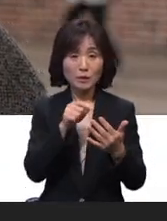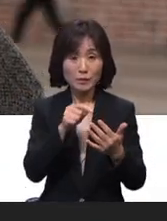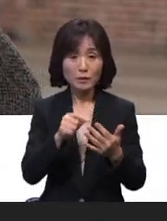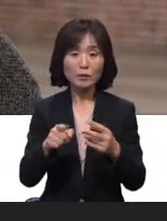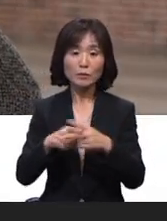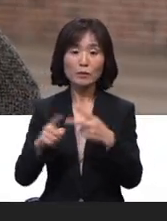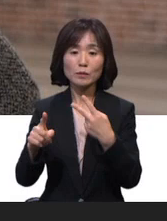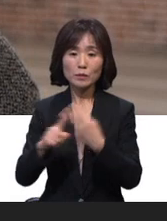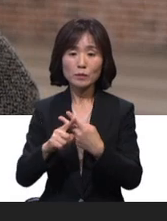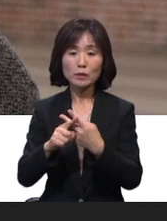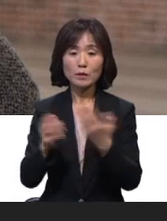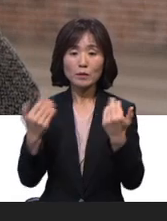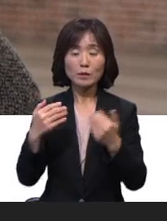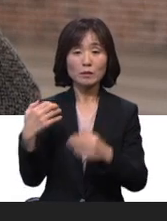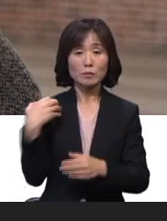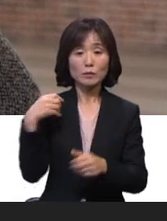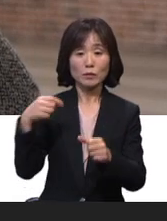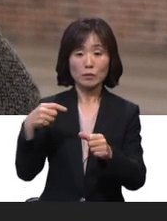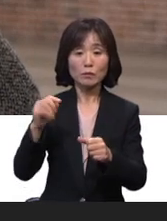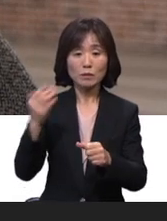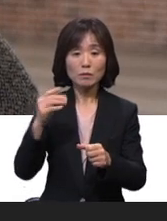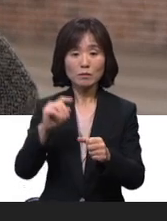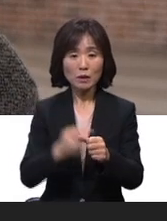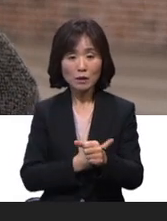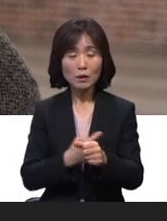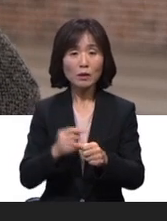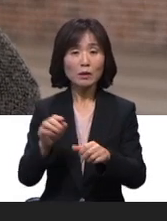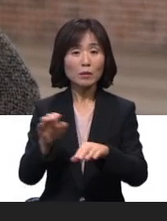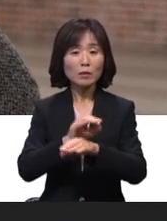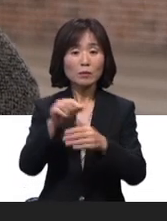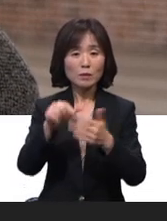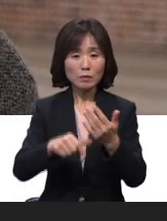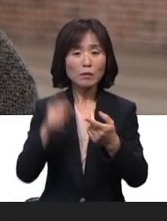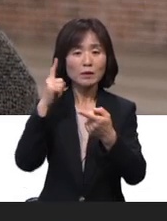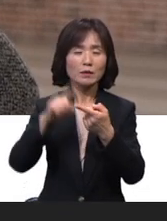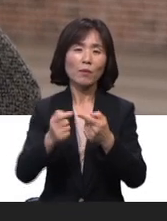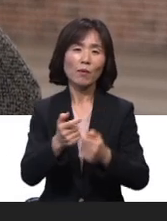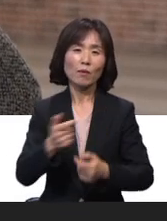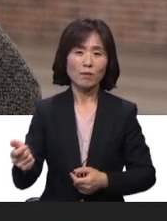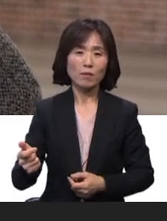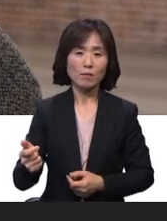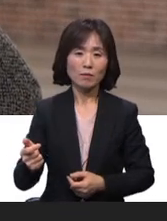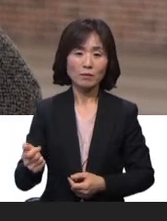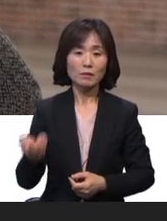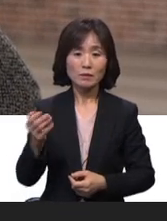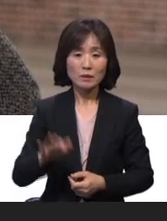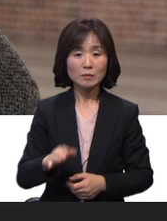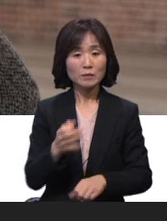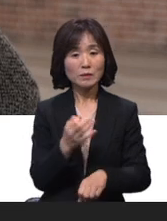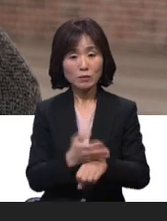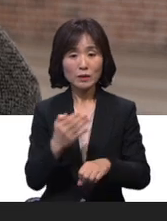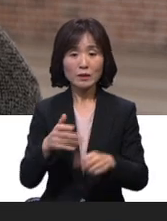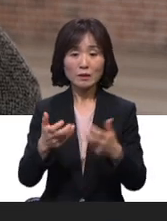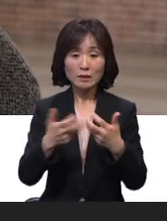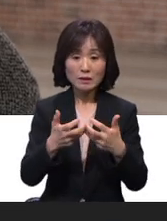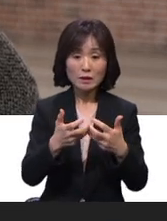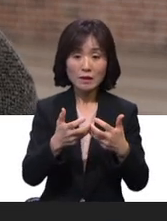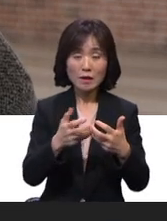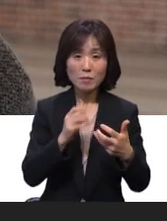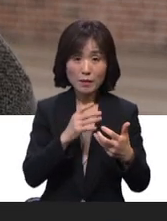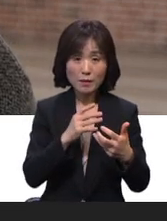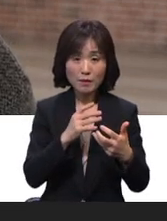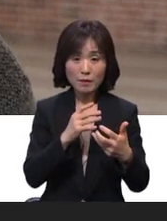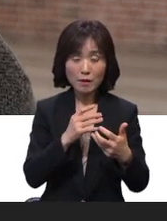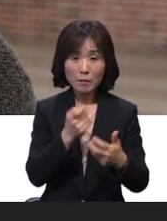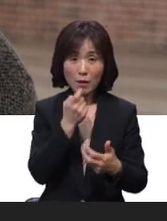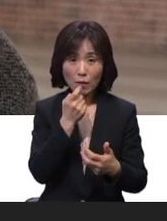초중학교의 의무교육이 되면서 소프트웨어에 대한 관심이 많이 있습니다. 그런데 지금 단순하게 그냥